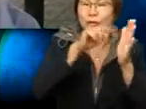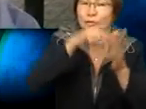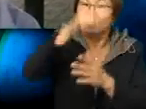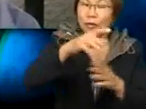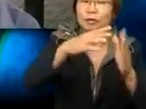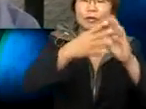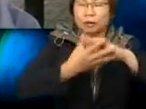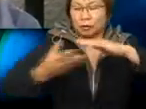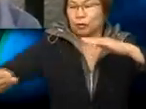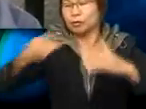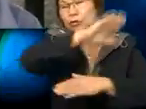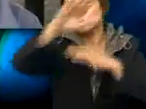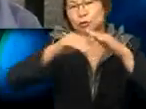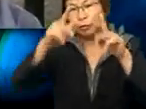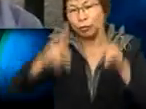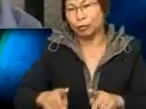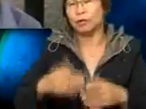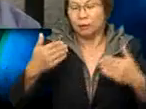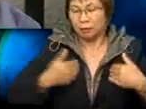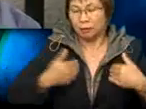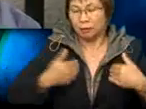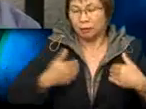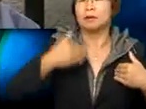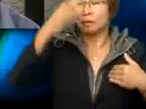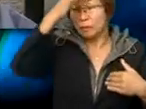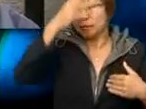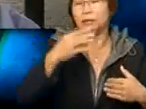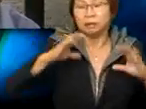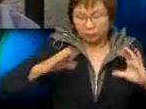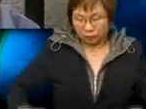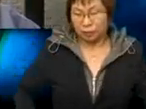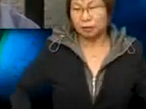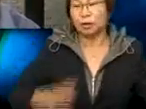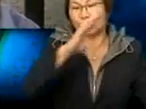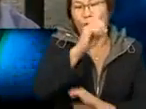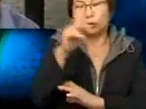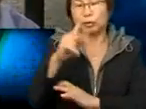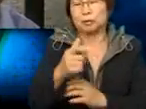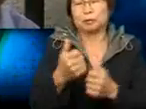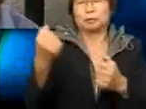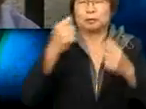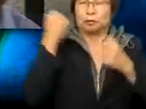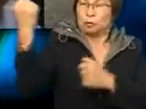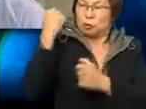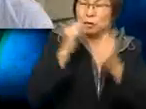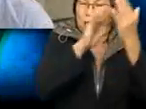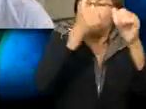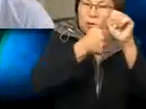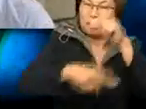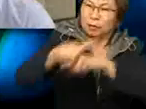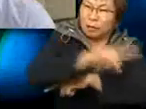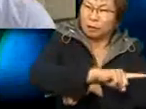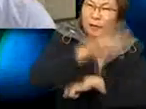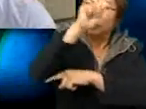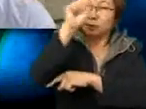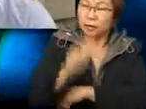inilah yang patut ditiru oleh semua orang. Walaupun mempunyai ayah yang kurang upaya, tetapi cekal dalam menghadapi kehidupan harian. Keadaan